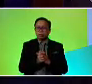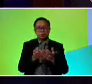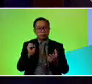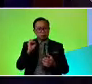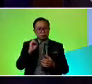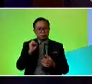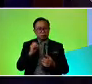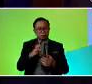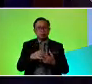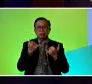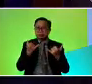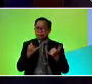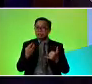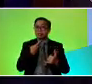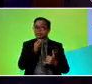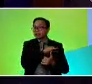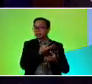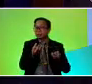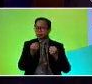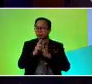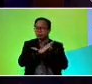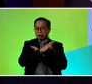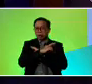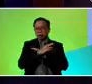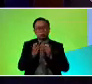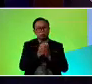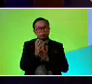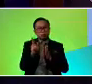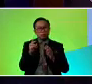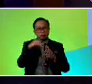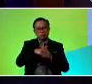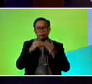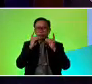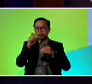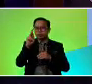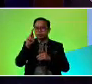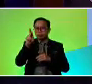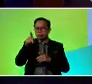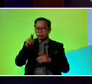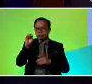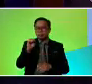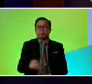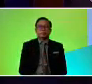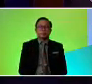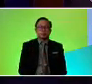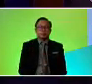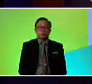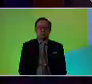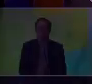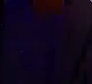dulu dan kita ingin berhenti berhak seketika teruskan bersama kami ke mana-mana